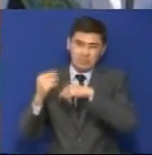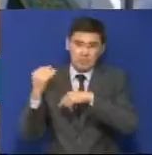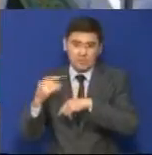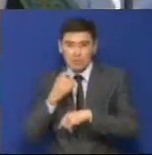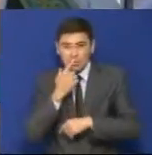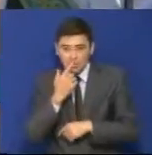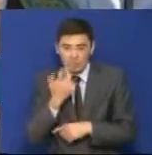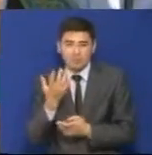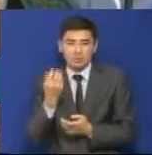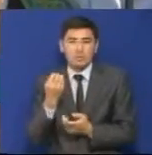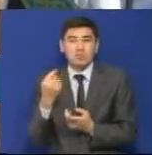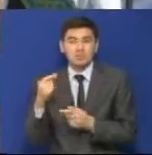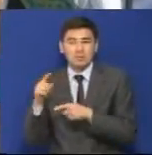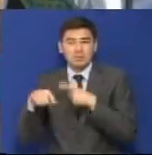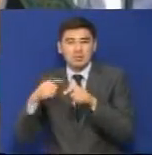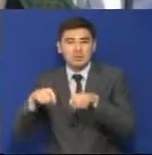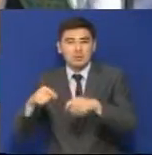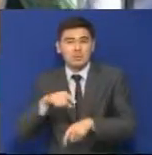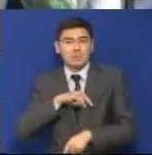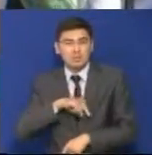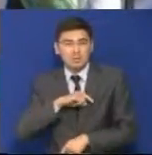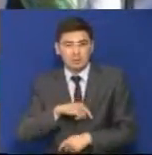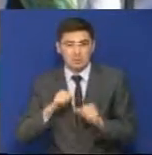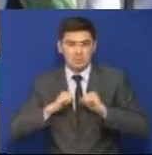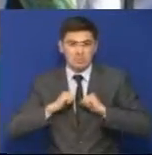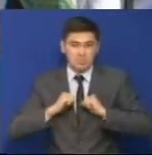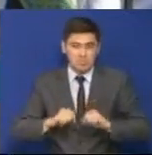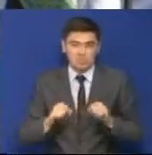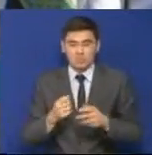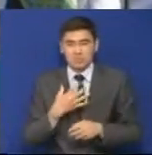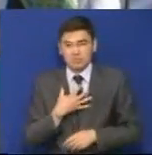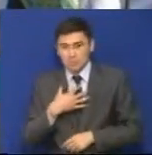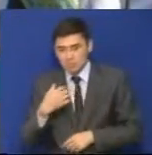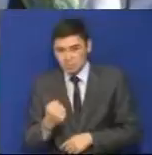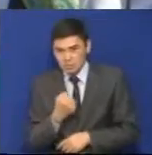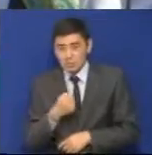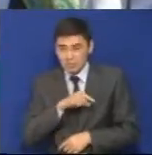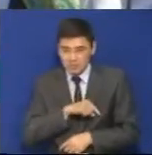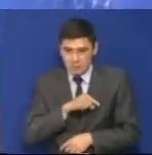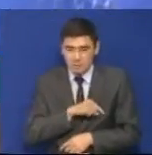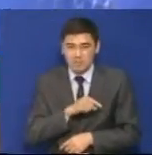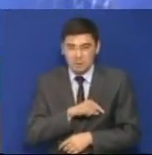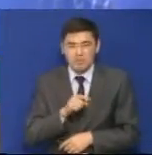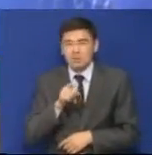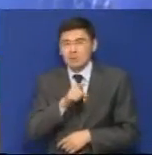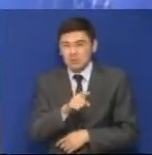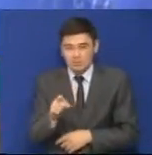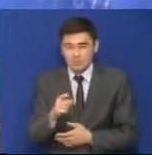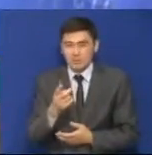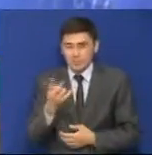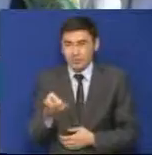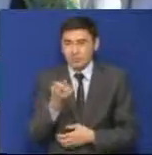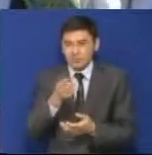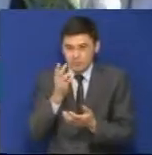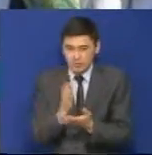сүтімен бойымызға дарыған өрлік, ерлік рухы халқымыздан еш алыстаған емес.